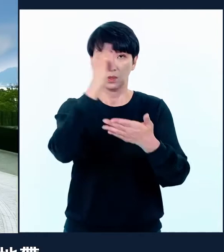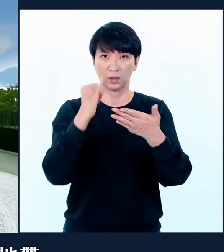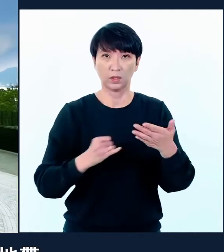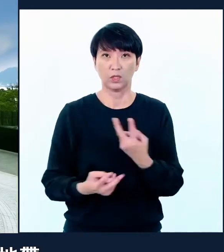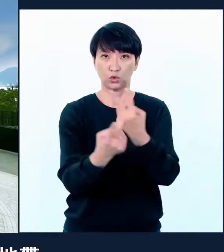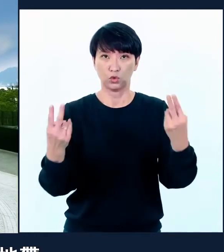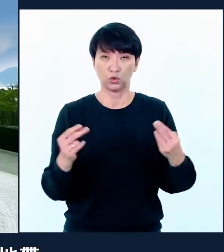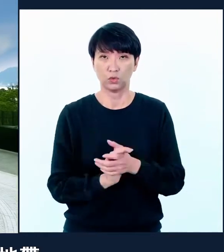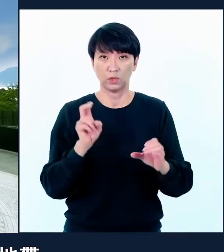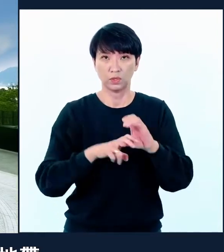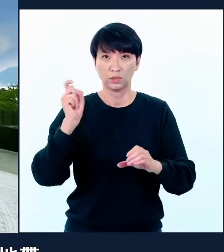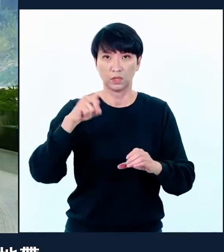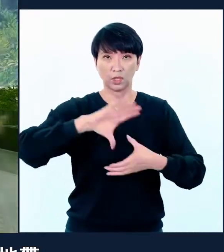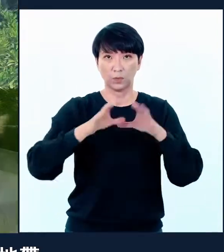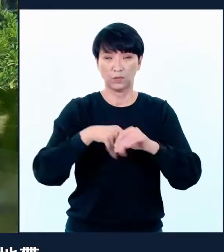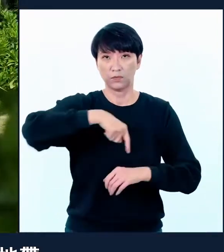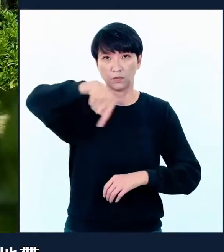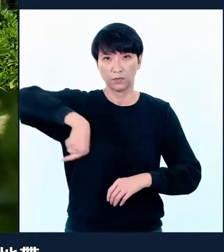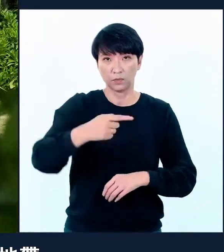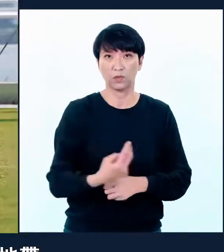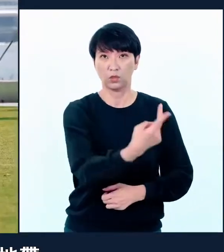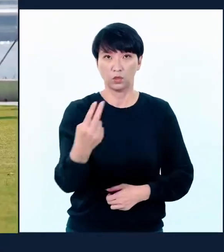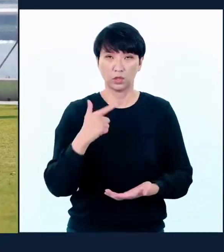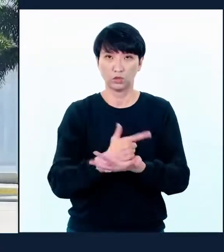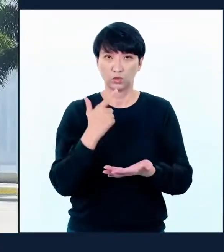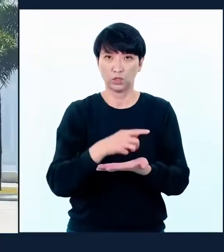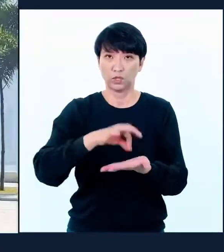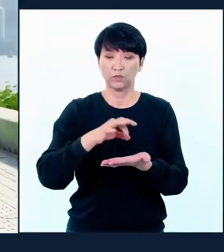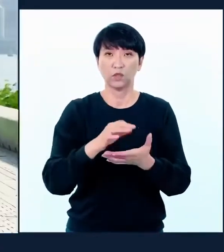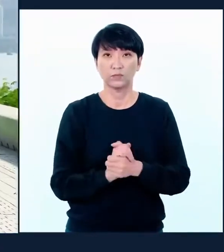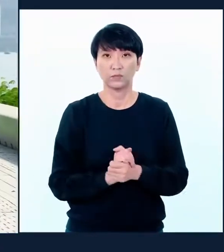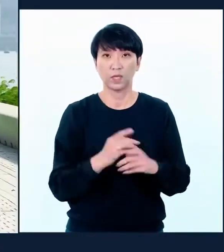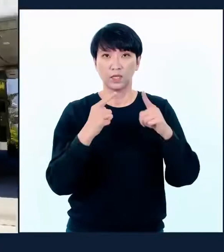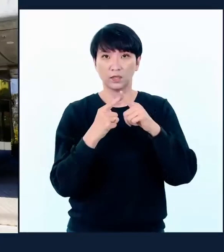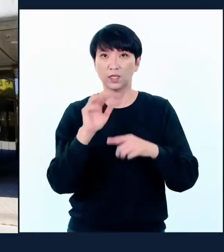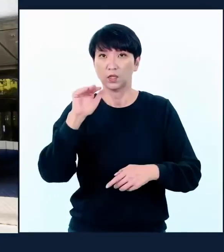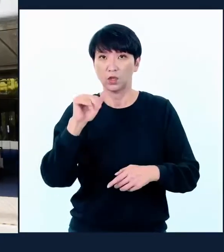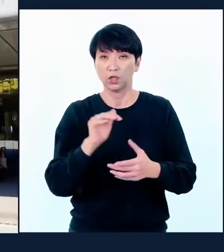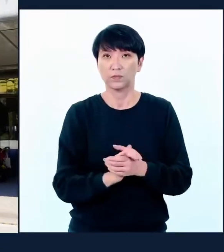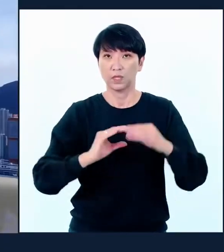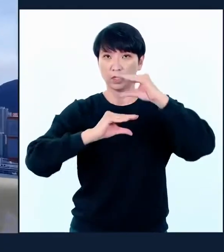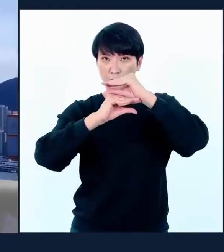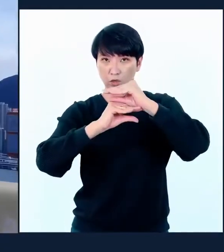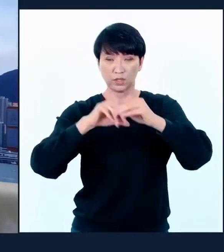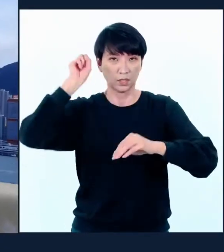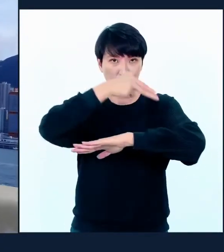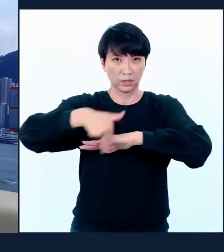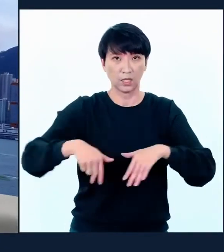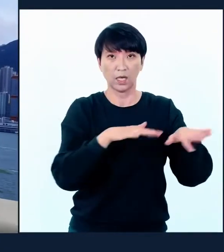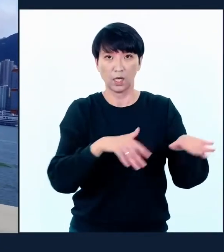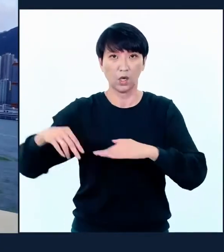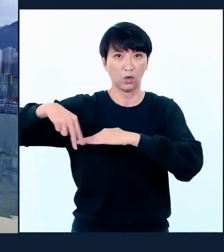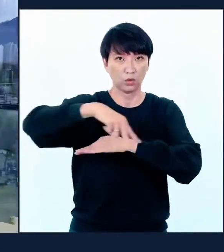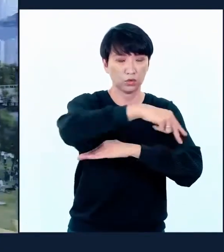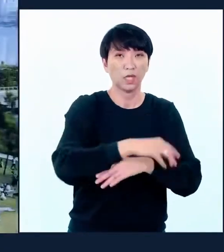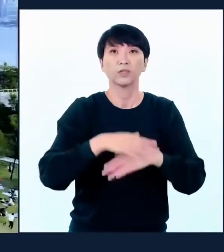艺术公园是西九文化区的绿色心脏地带，公众可以在双层设计的海滨长廊欣赏维多利亚港的迷